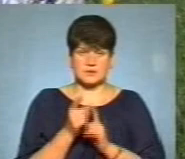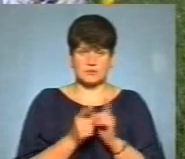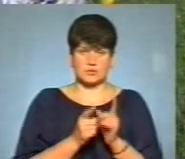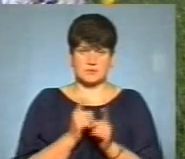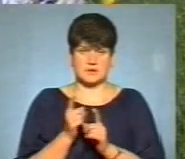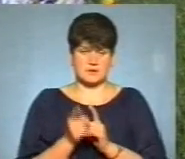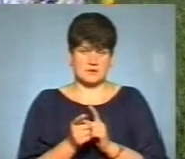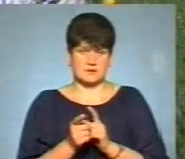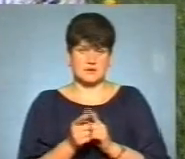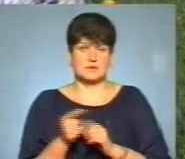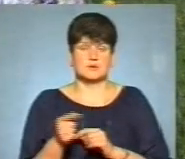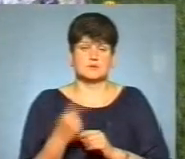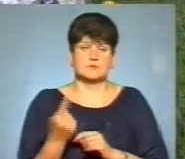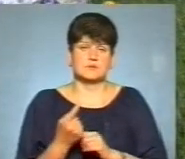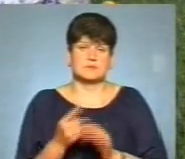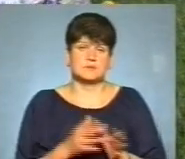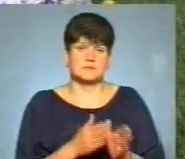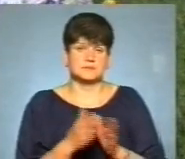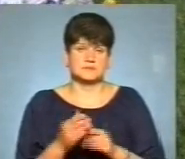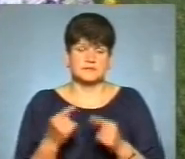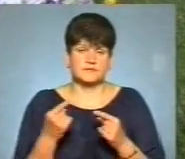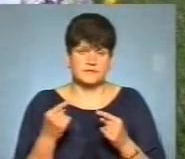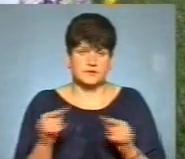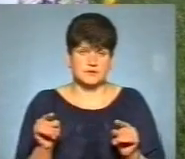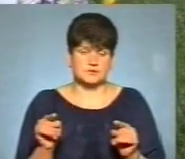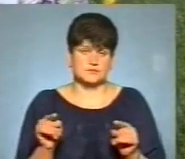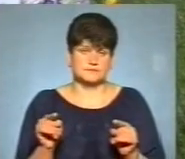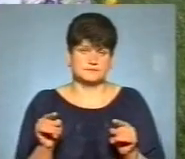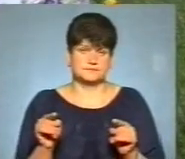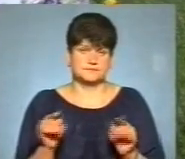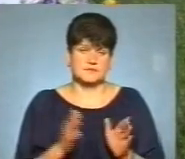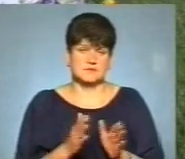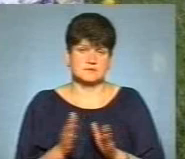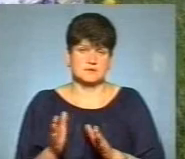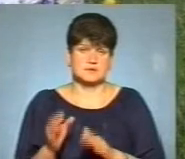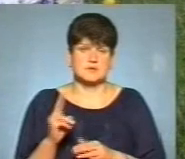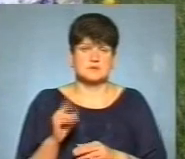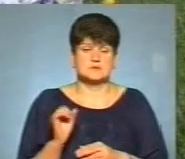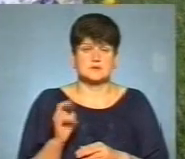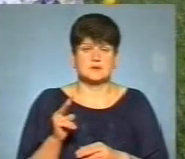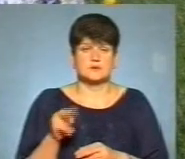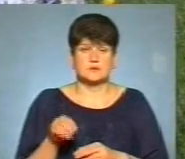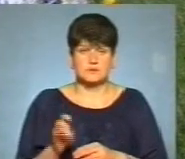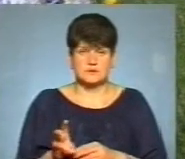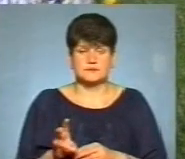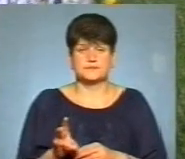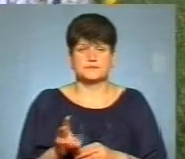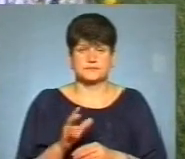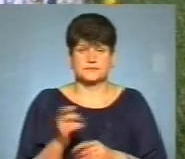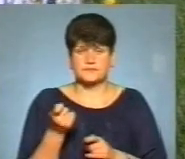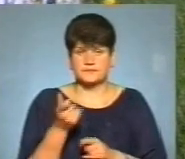помінялася. Тернопільщина вже перейшла в іншу синоптичну систему, циклонічну, чорноморського